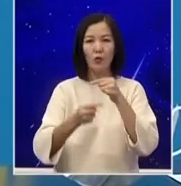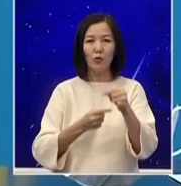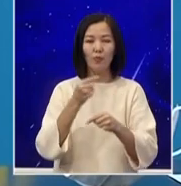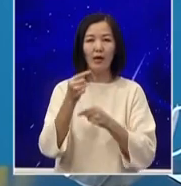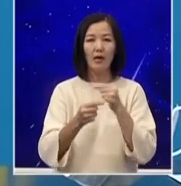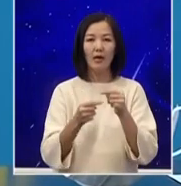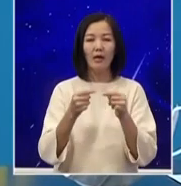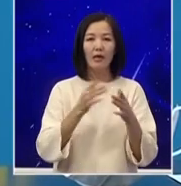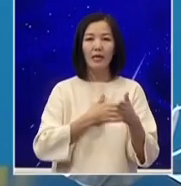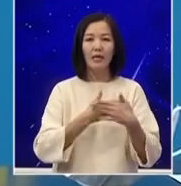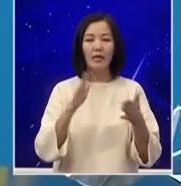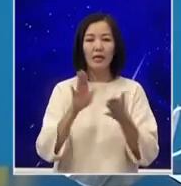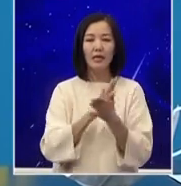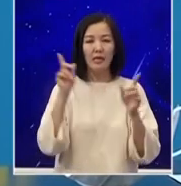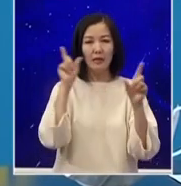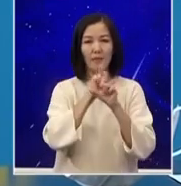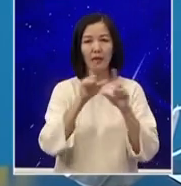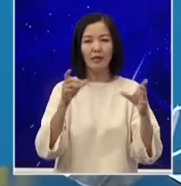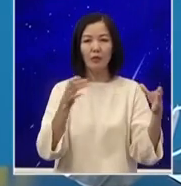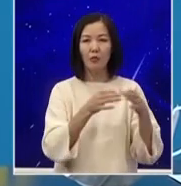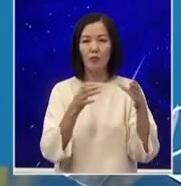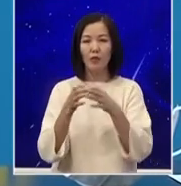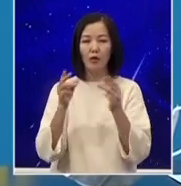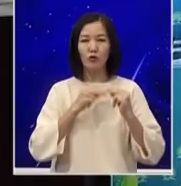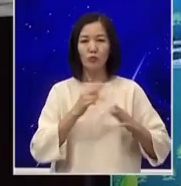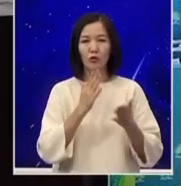ұрпақ, ерікті мектеп клубтары жұмыс істейді.